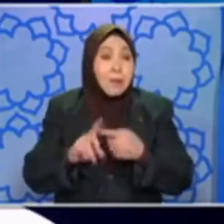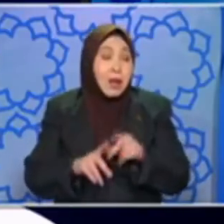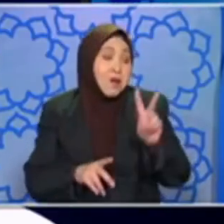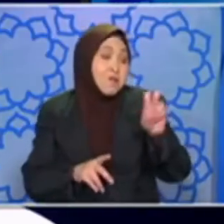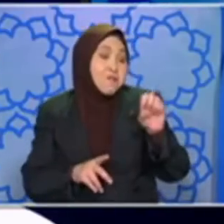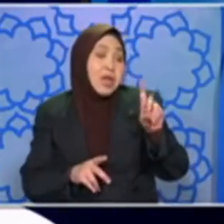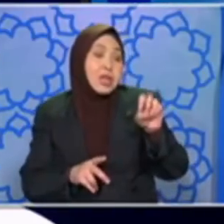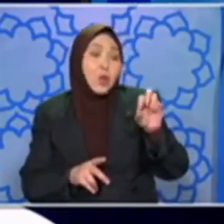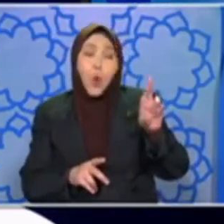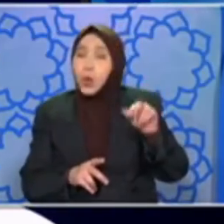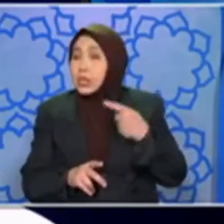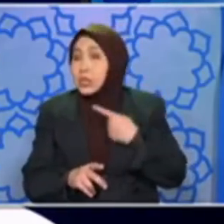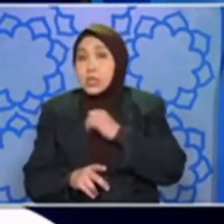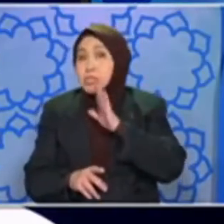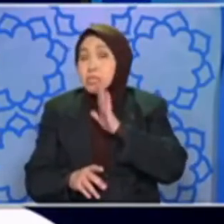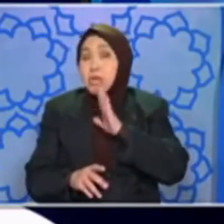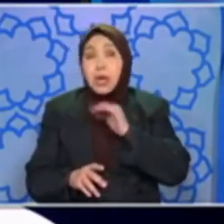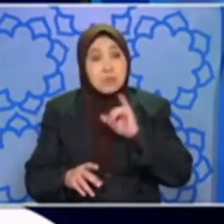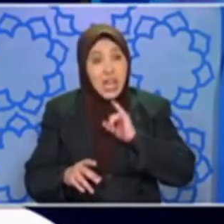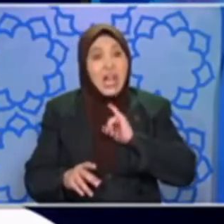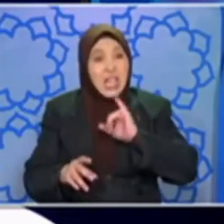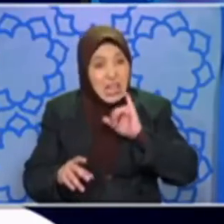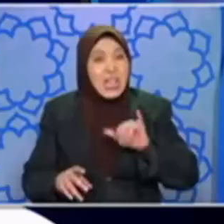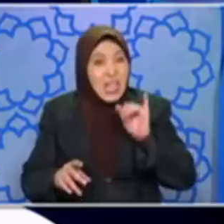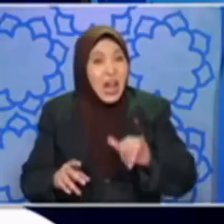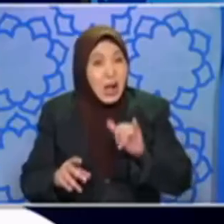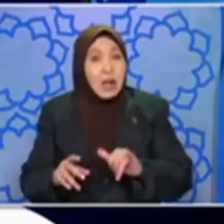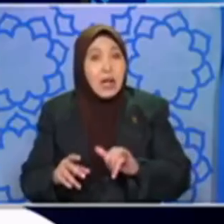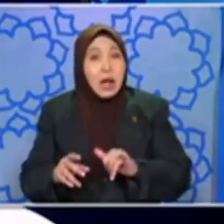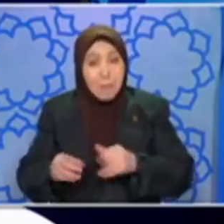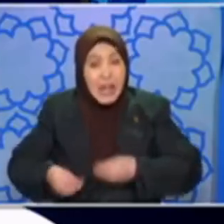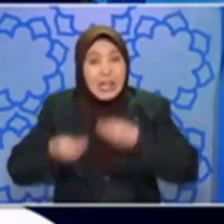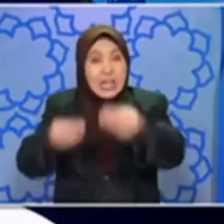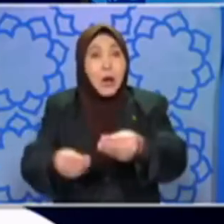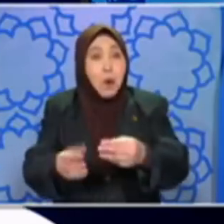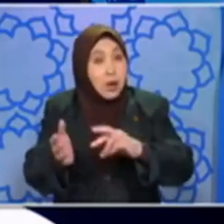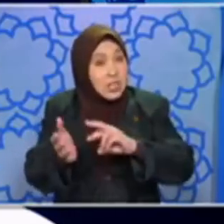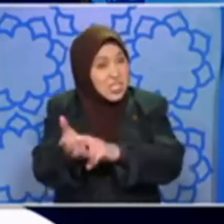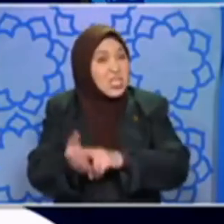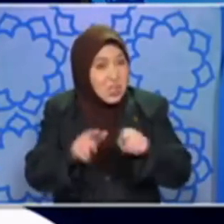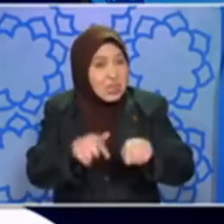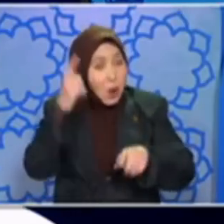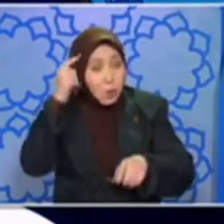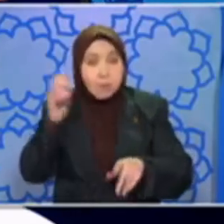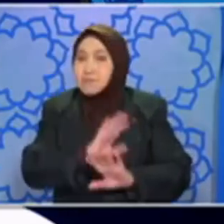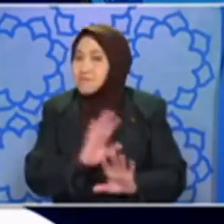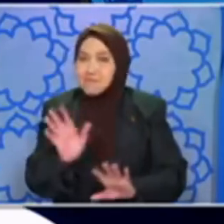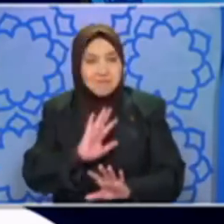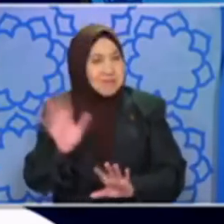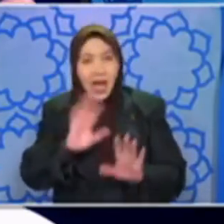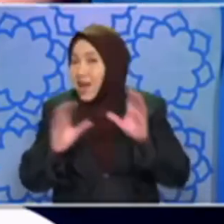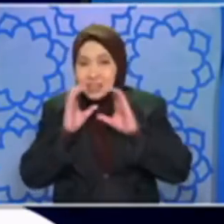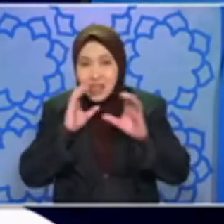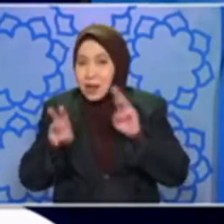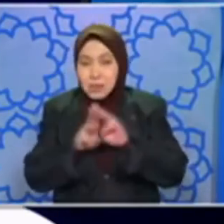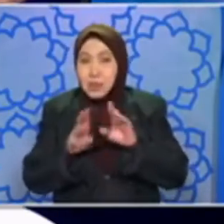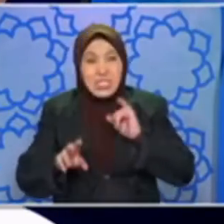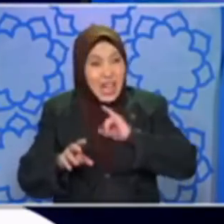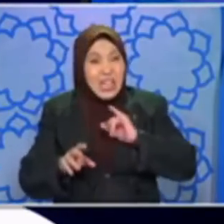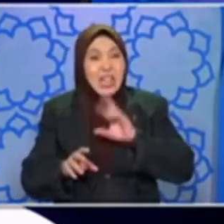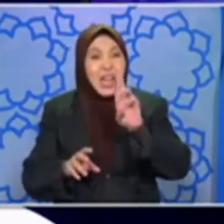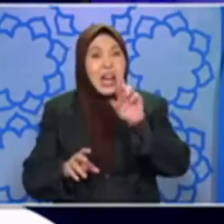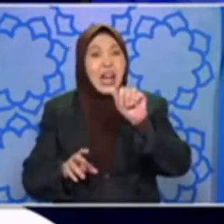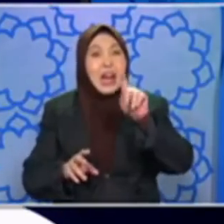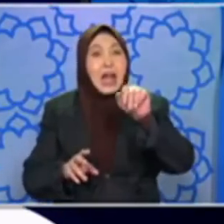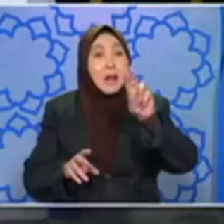contohnya, kita jangan cakap bahawa saya tahu yang melapangkan rezeki awak. Jangan cakap begitu. Jangan pula bahawa saya tahu yang recommend awak, itu sebabnya